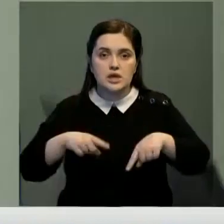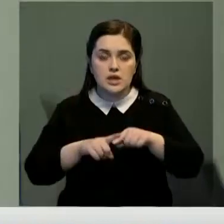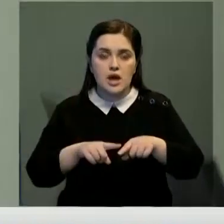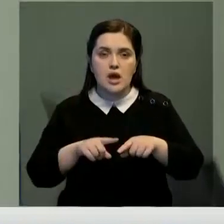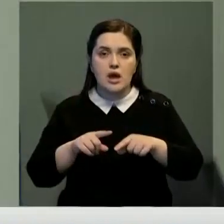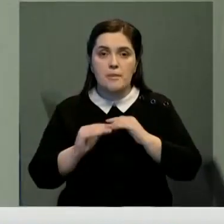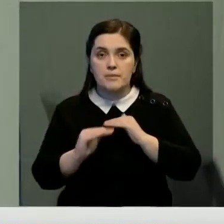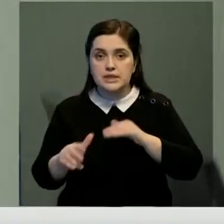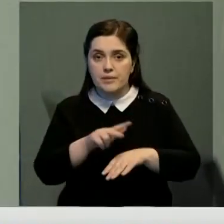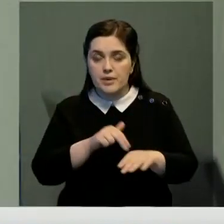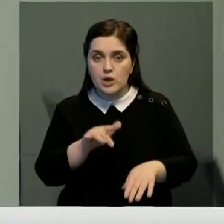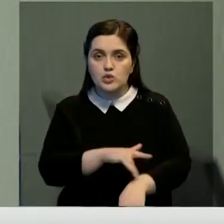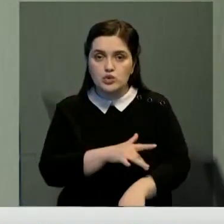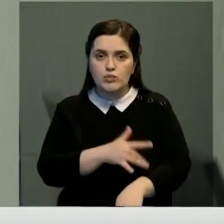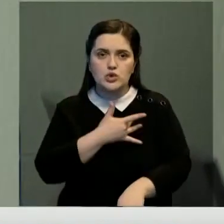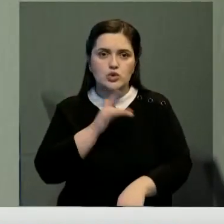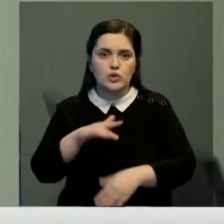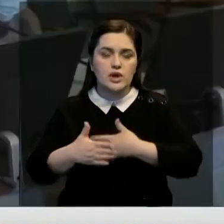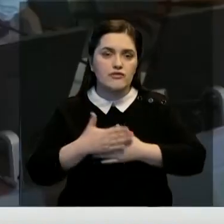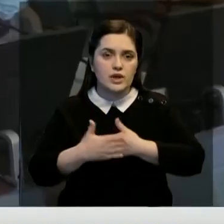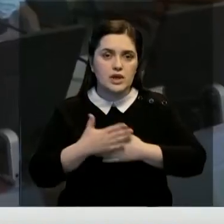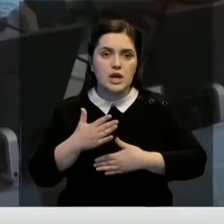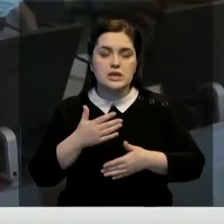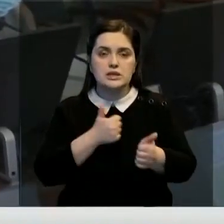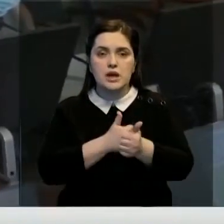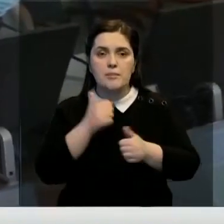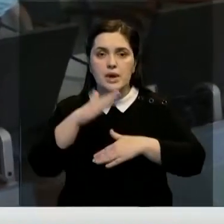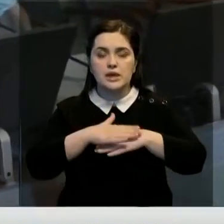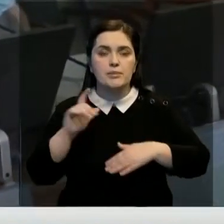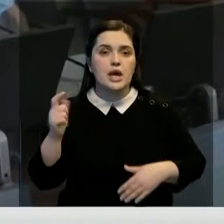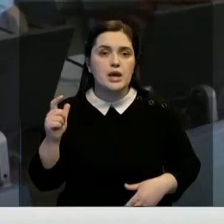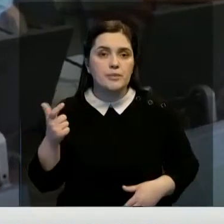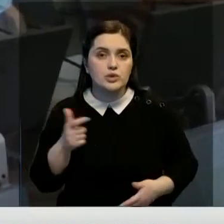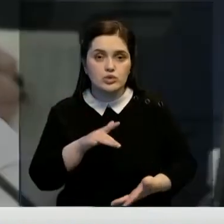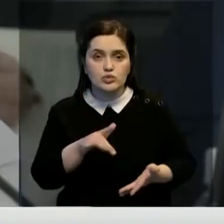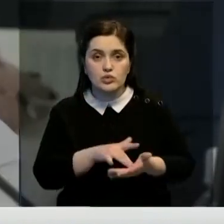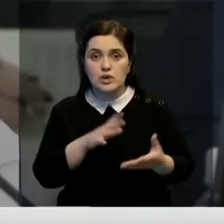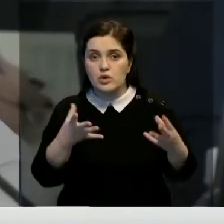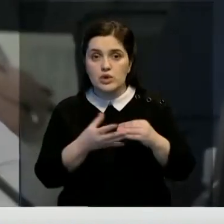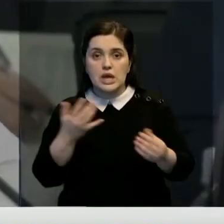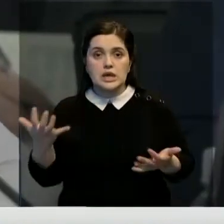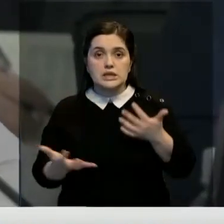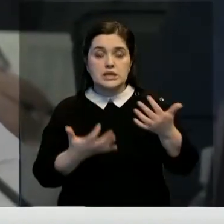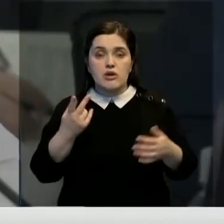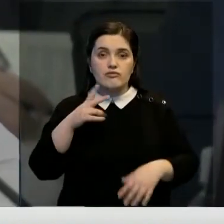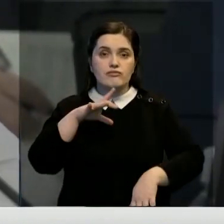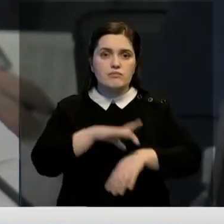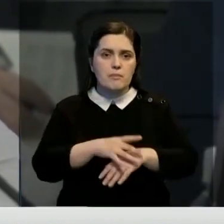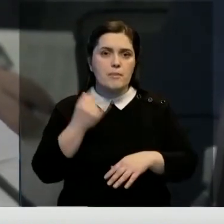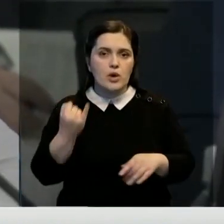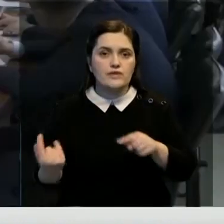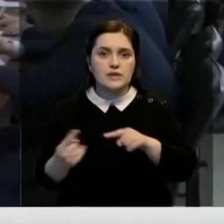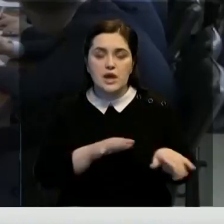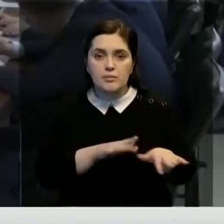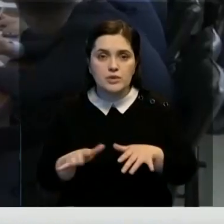местной полицейской службы. Строгий выговор получила зама акима Экибастуза. Результаты расследования инцидента выявили плохое